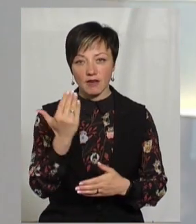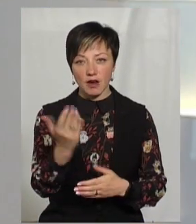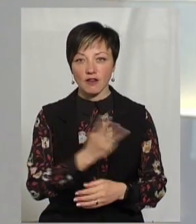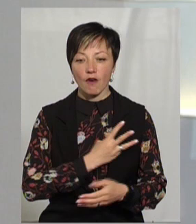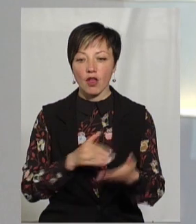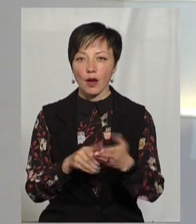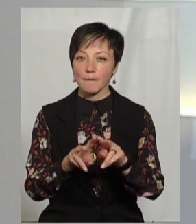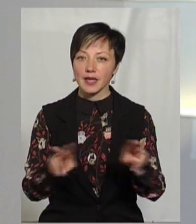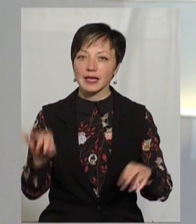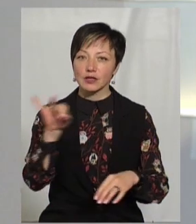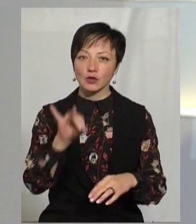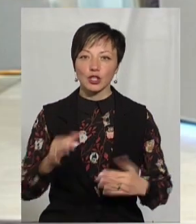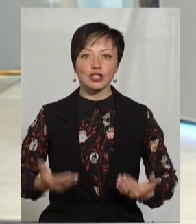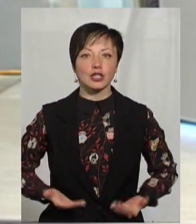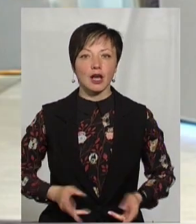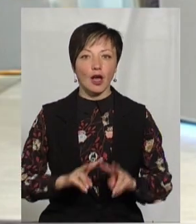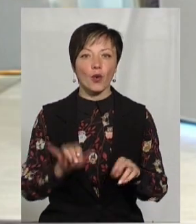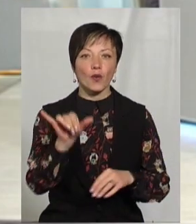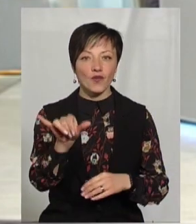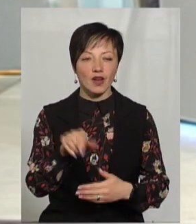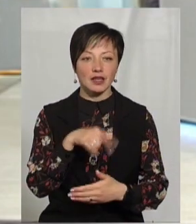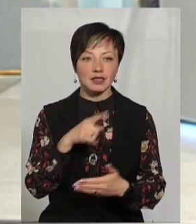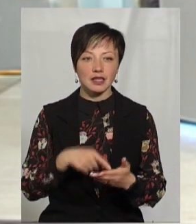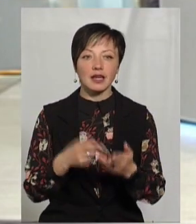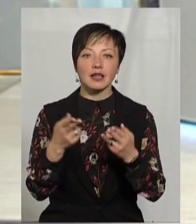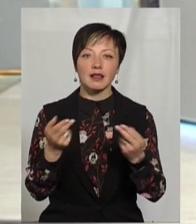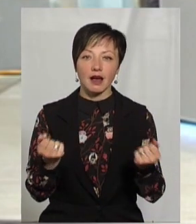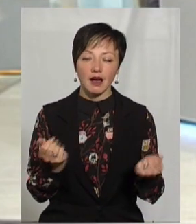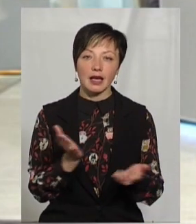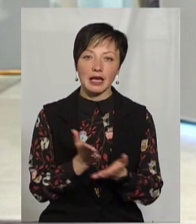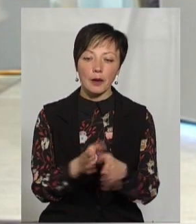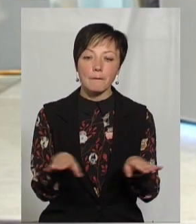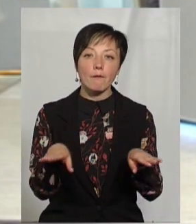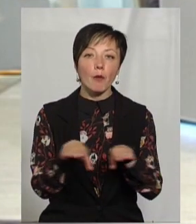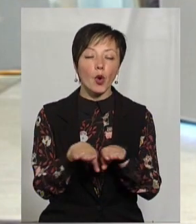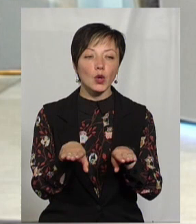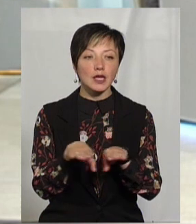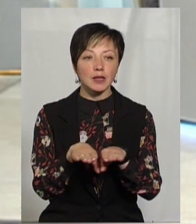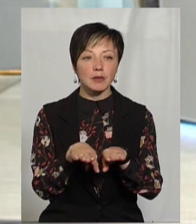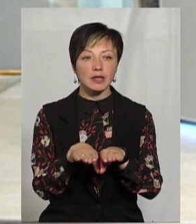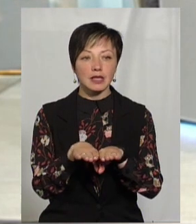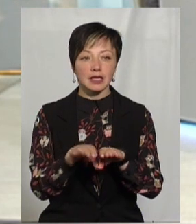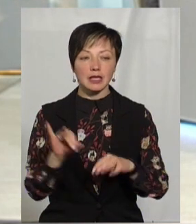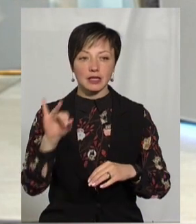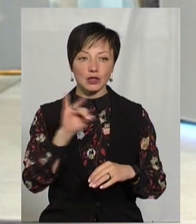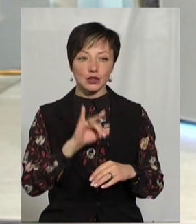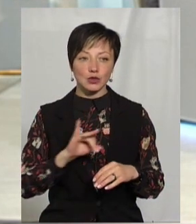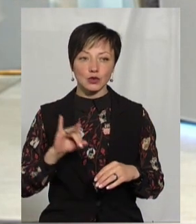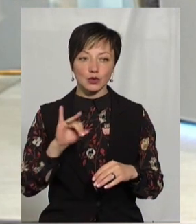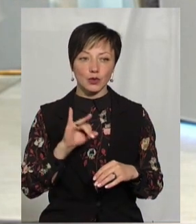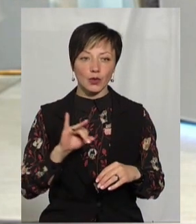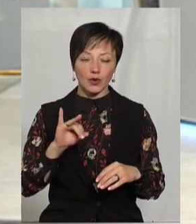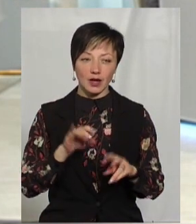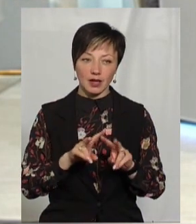волонтерів подібні історії життєві, такі як у вас? Так, є подібні саме історії, тому вони ми подібні дуже з іншими.